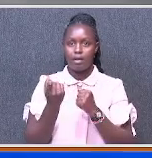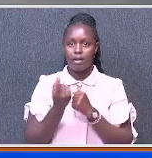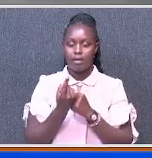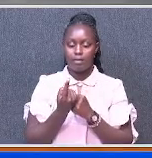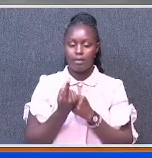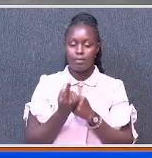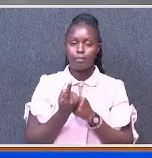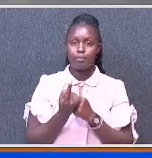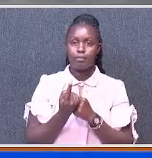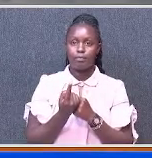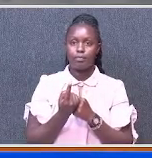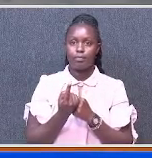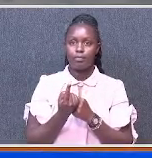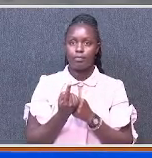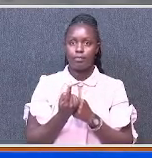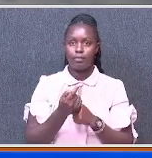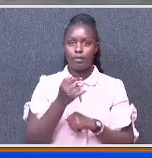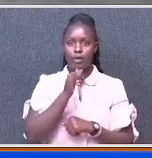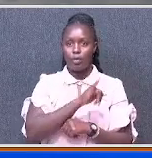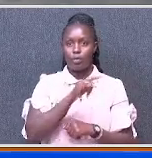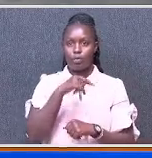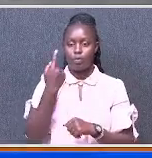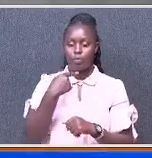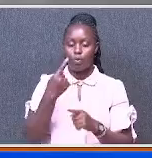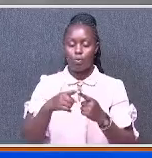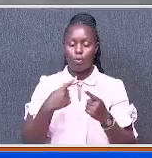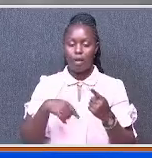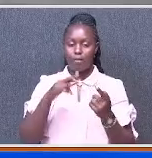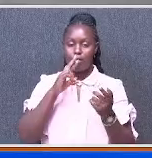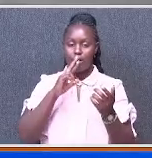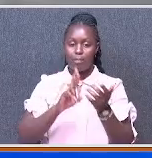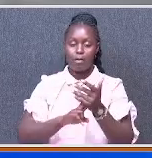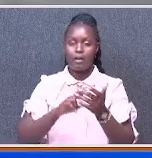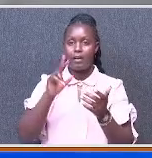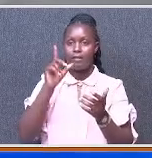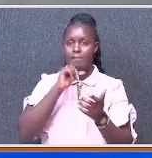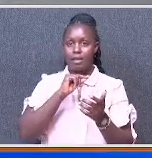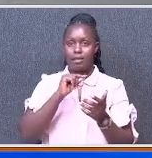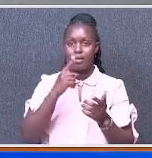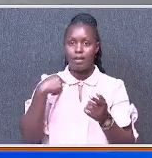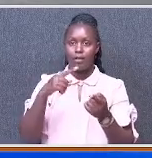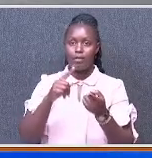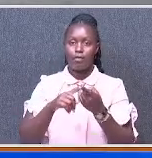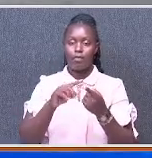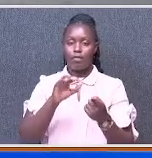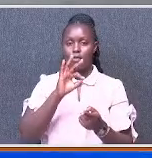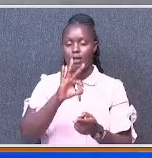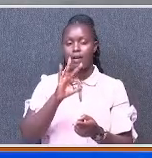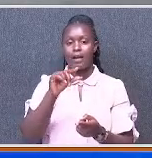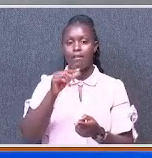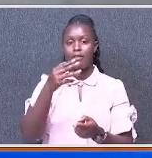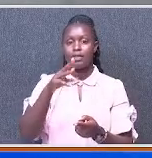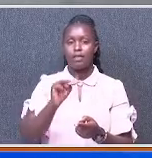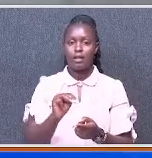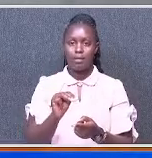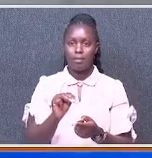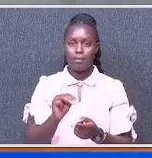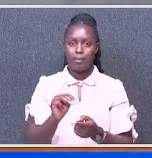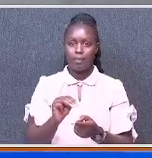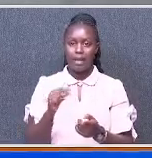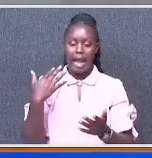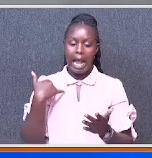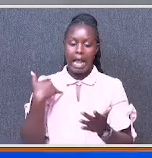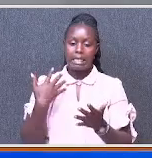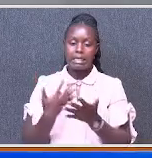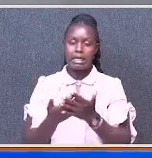na wale ambao tumestaki kwa kuapasa wasichana tohara mpaka